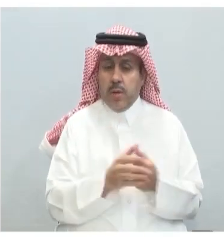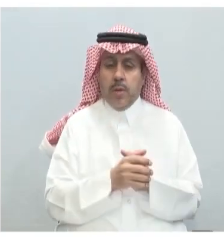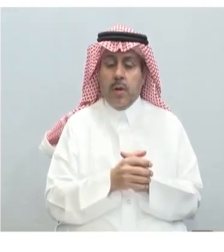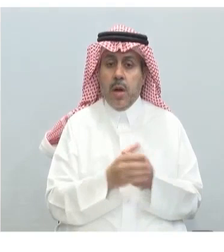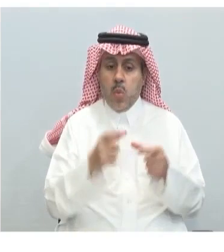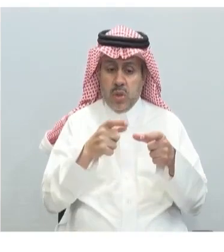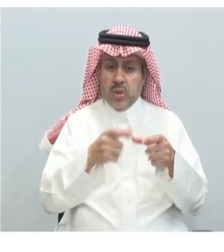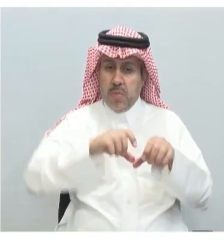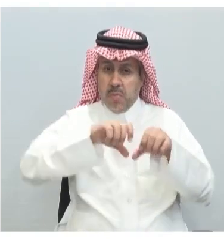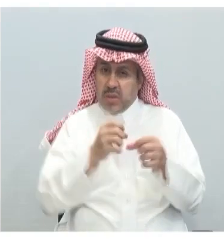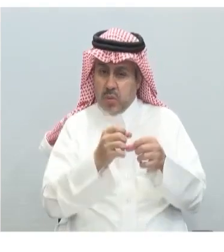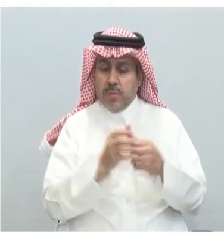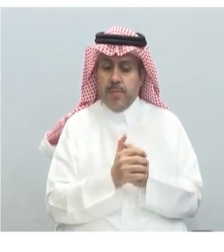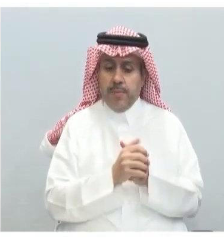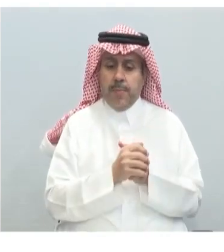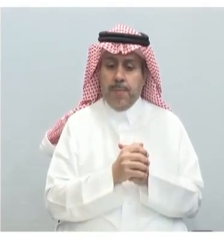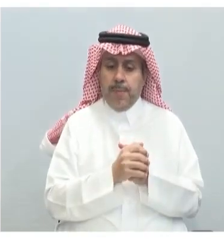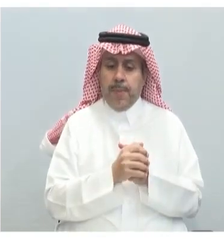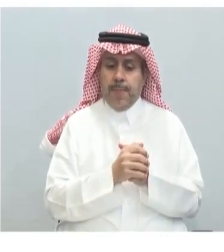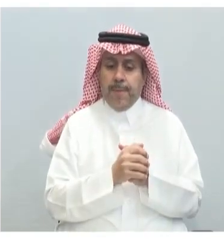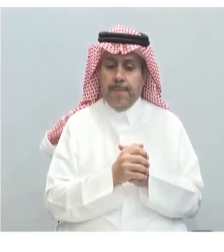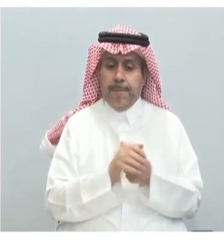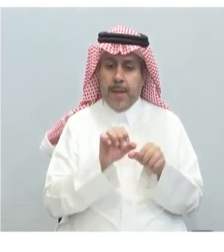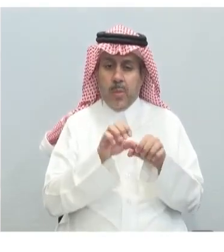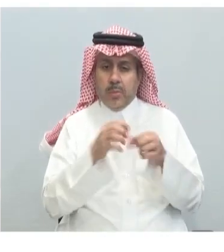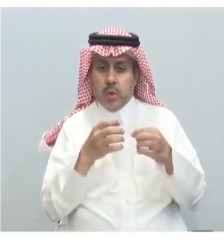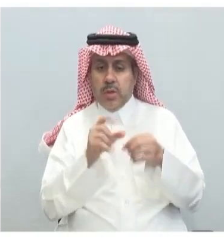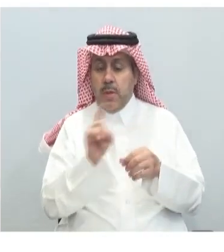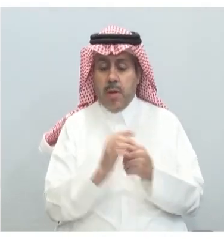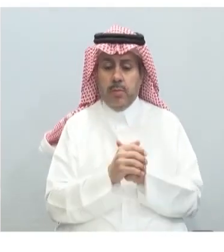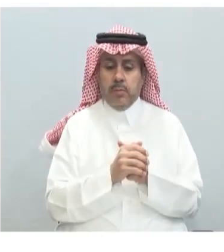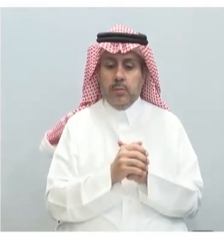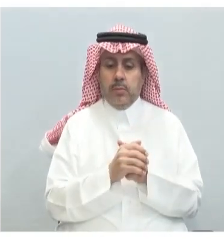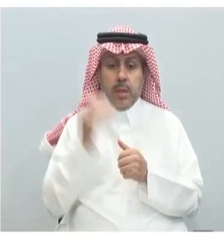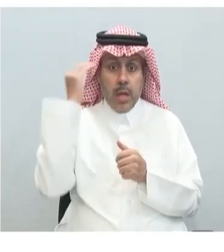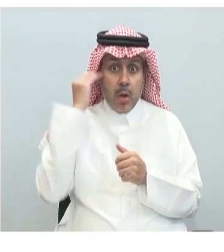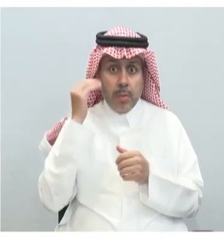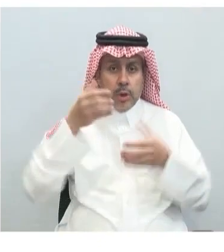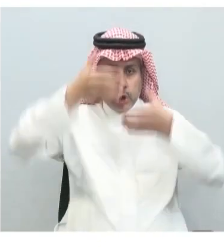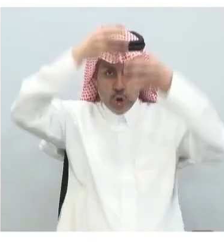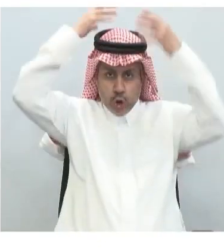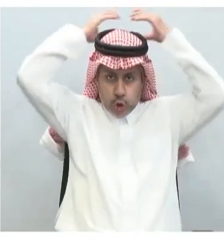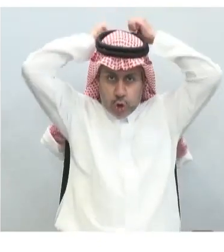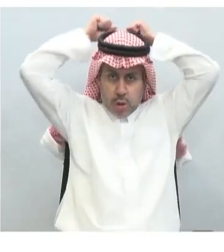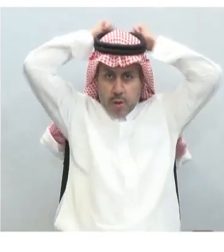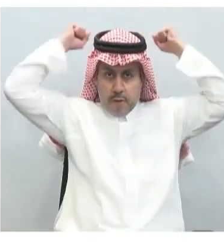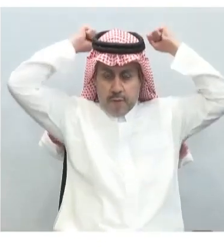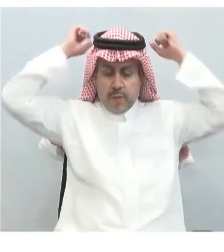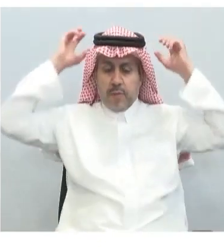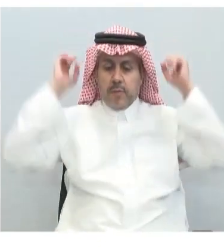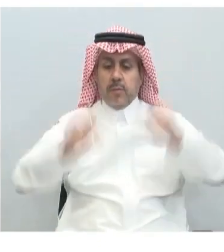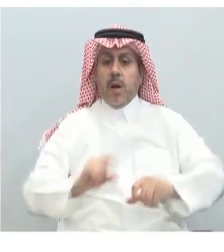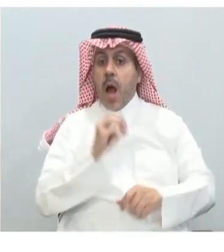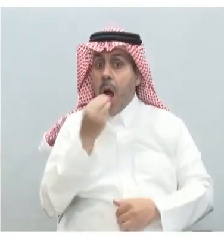زجاجيه مكسوره او جزء منها مكسور او متصدعه بالنسبه للفتيات لابد انربط نربط الشعر الى كذلك لا